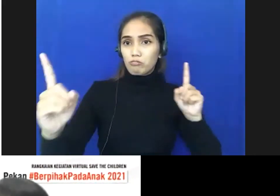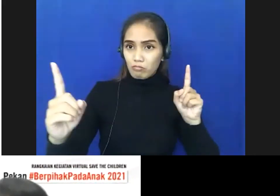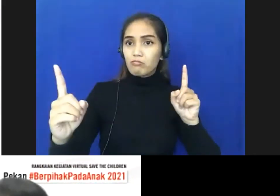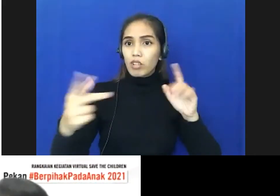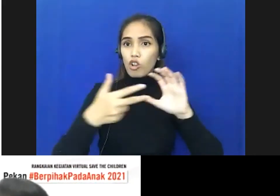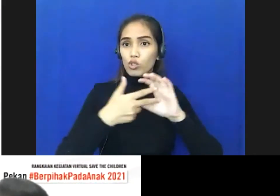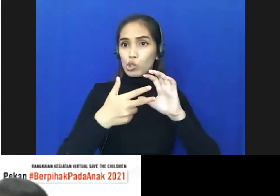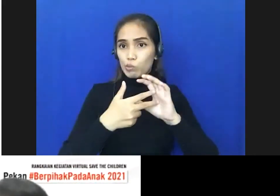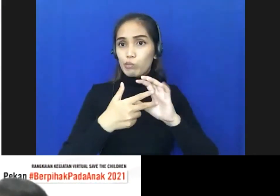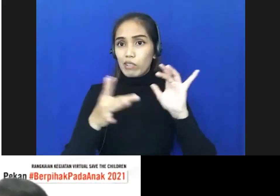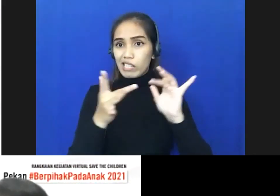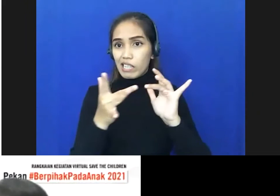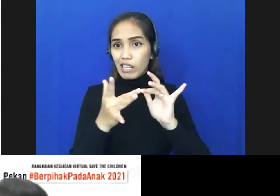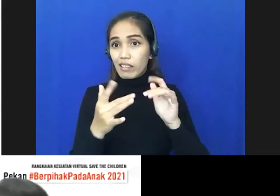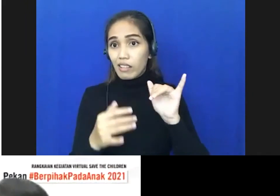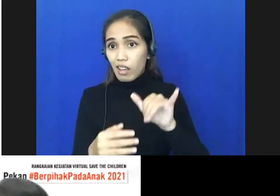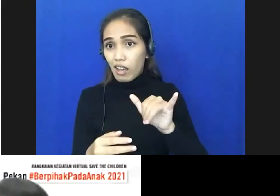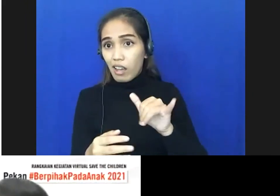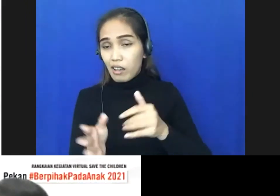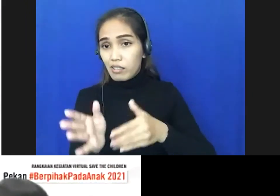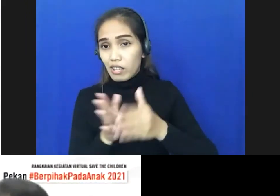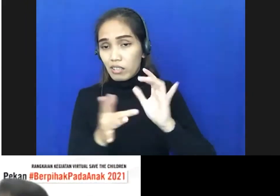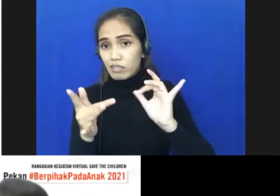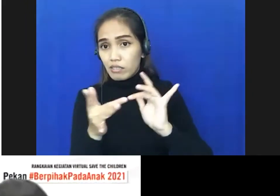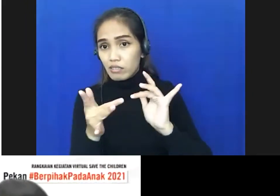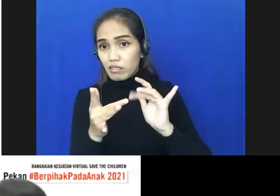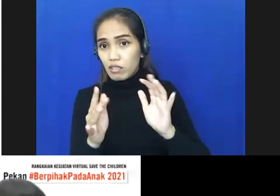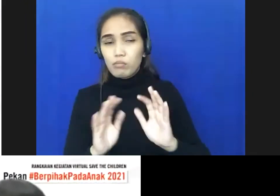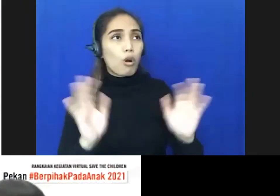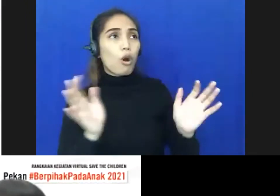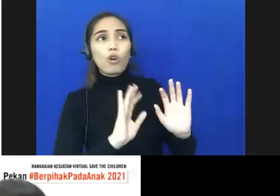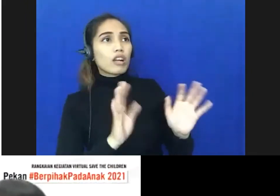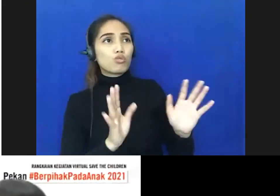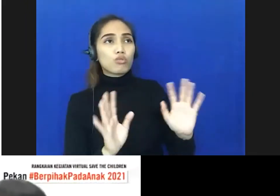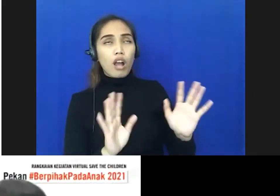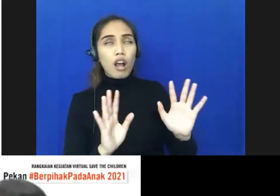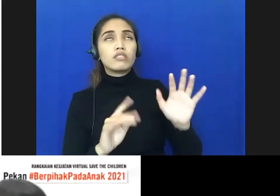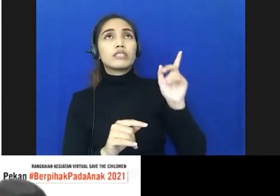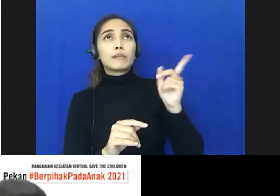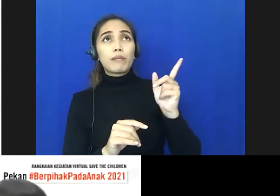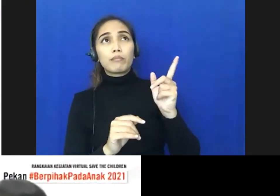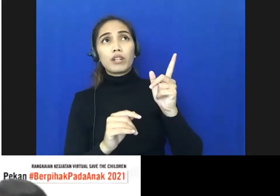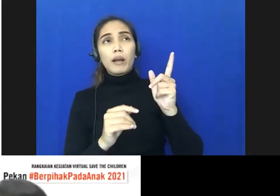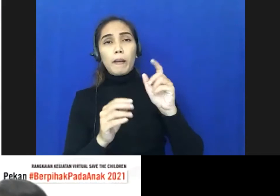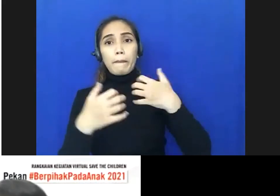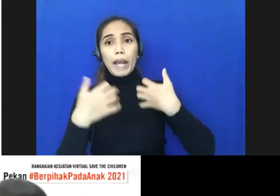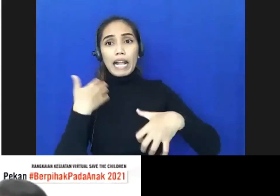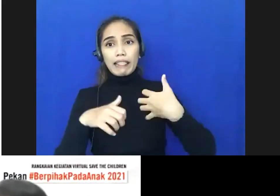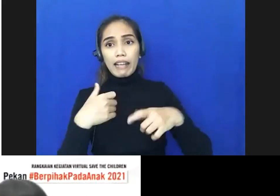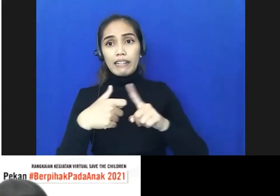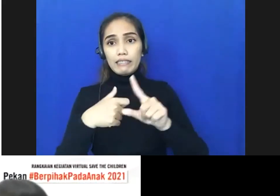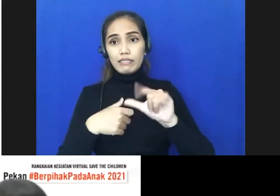Ya, jadi kemarin tidak semua daring mungkin. Tidak semua daring ya. Karena untuk praktek klinis kita tetap